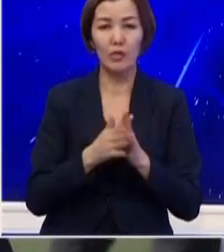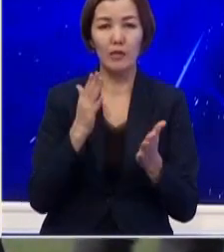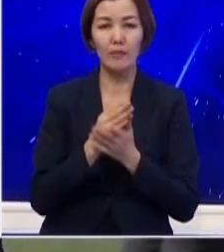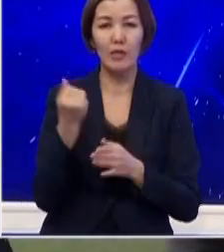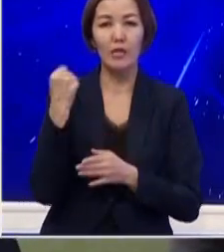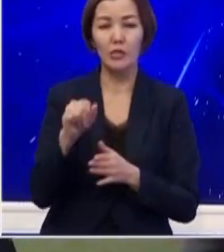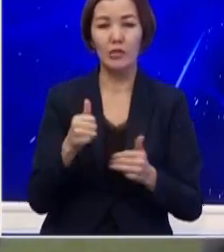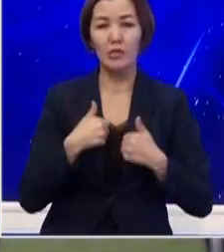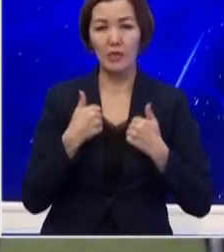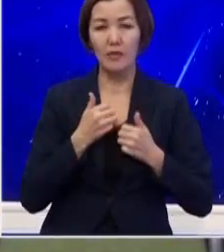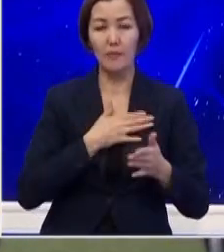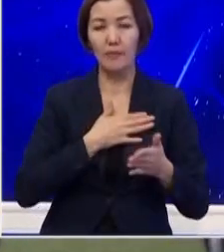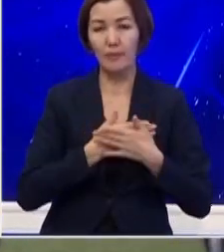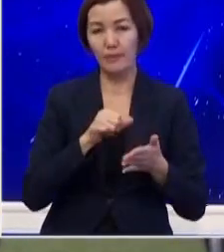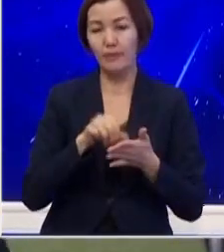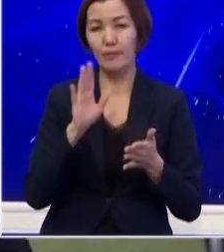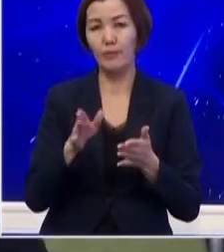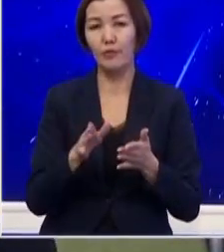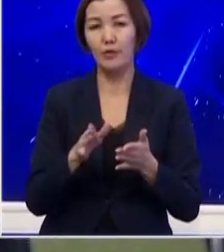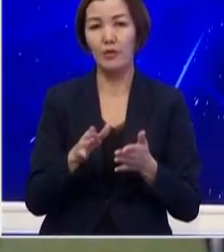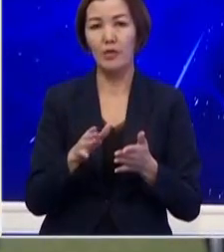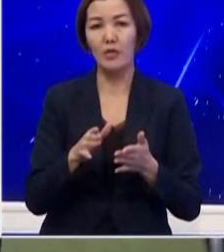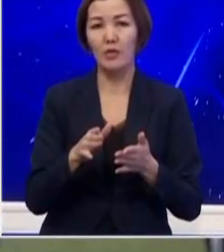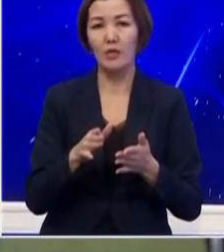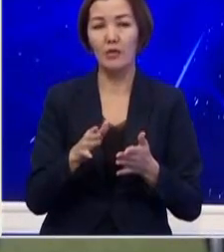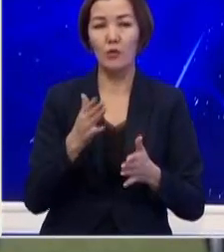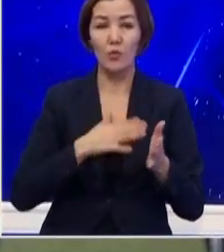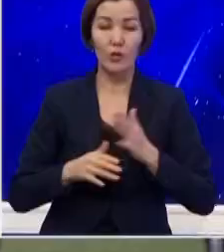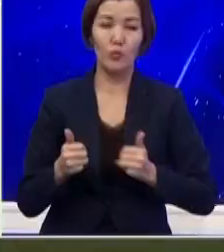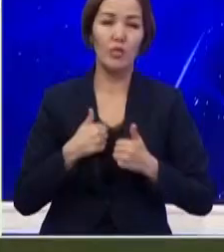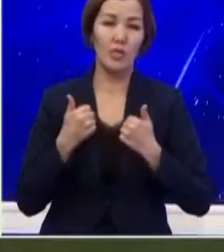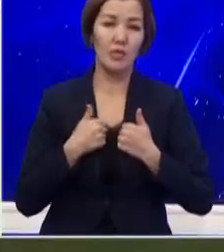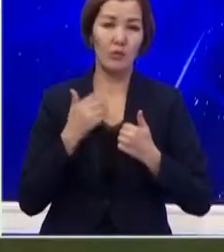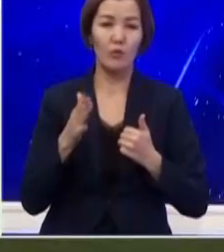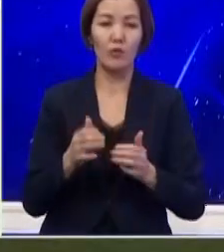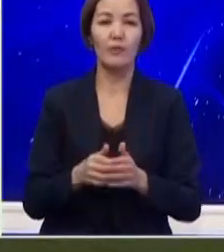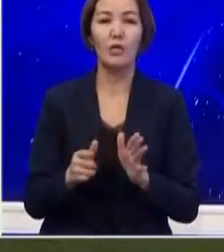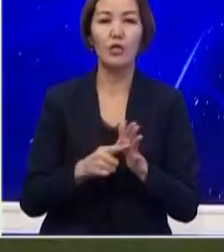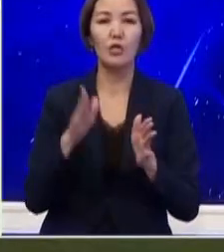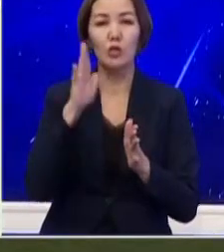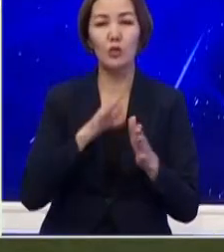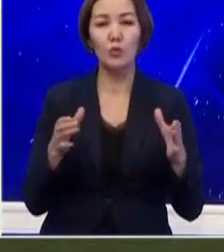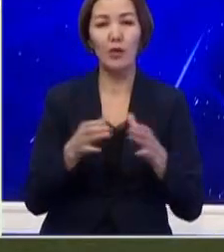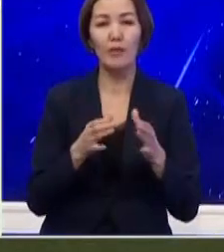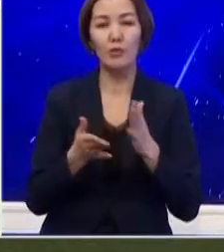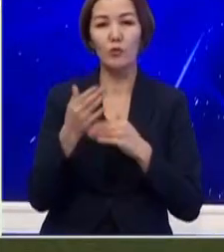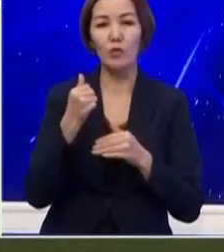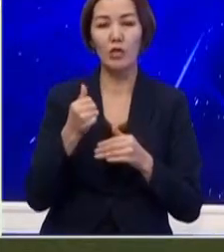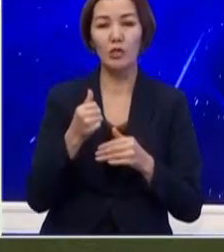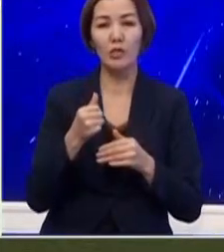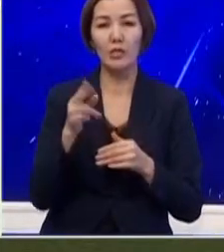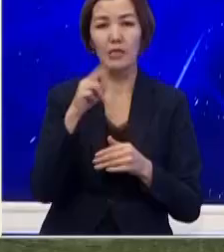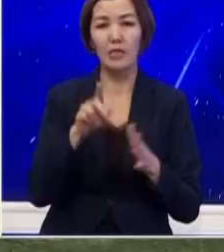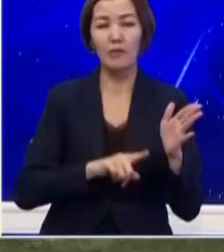жеңіске жетуіне барлық күшімді жұмсаймын. Жанкүйерлерімізді қуантуға тырысам. Жетісу командасы өткен жылдың 90 айынан